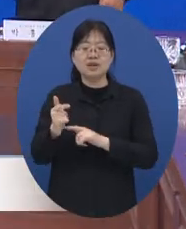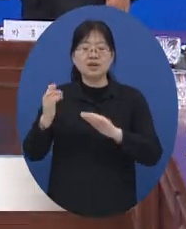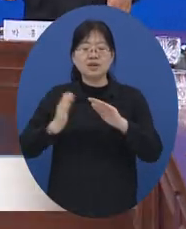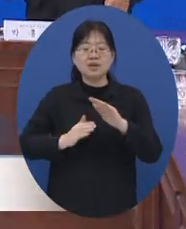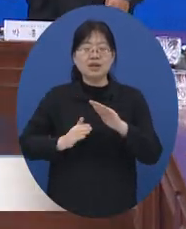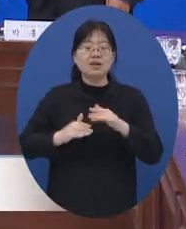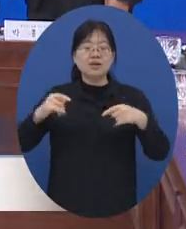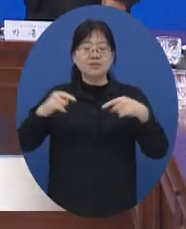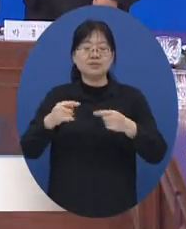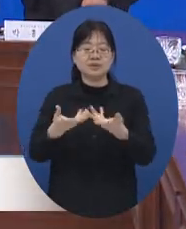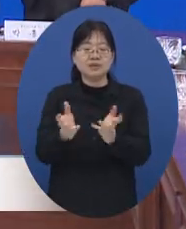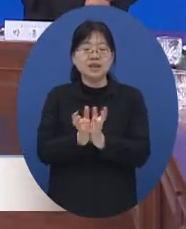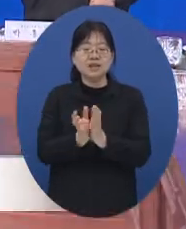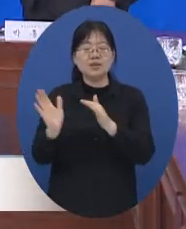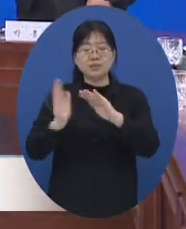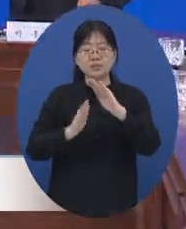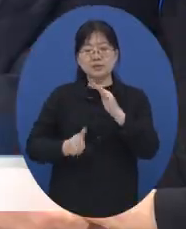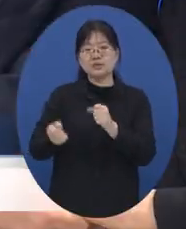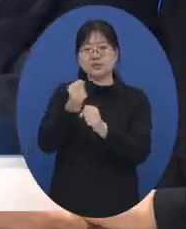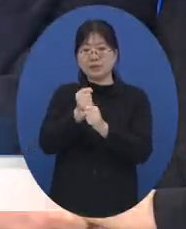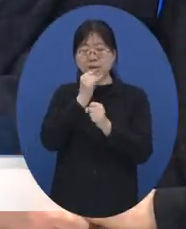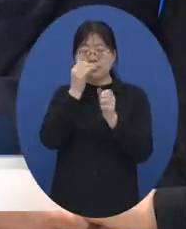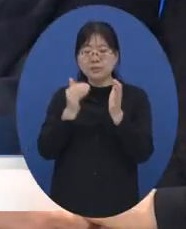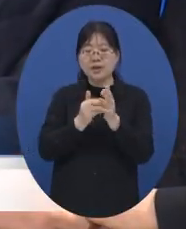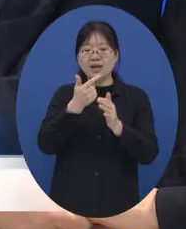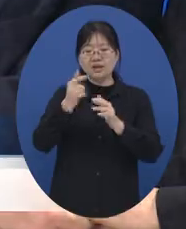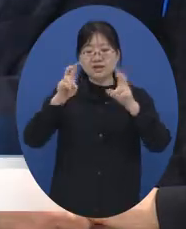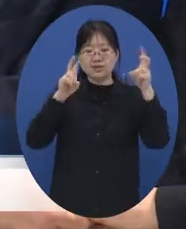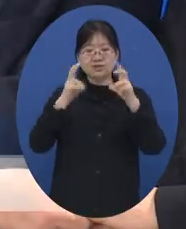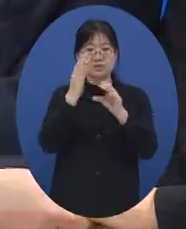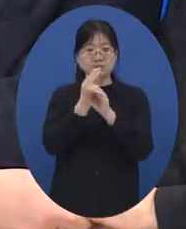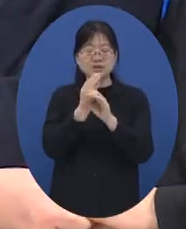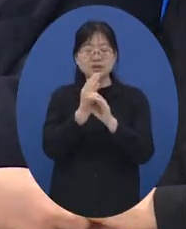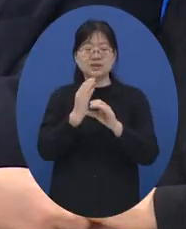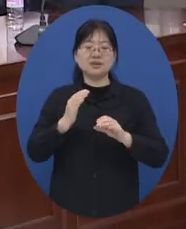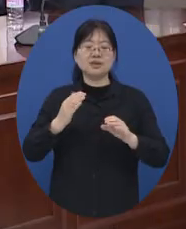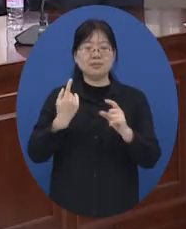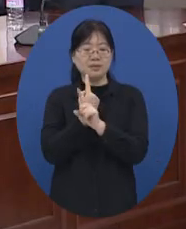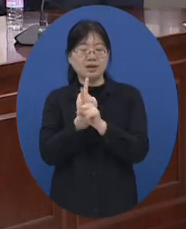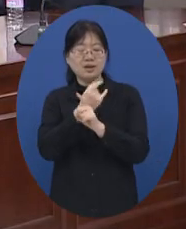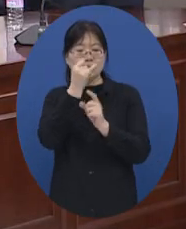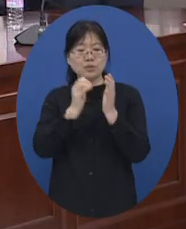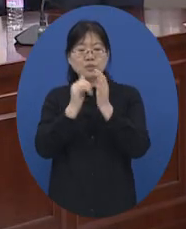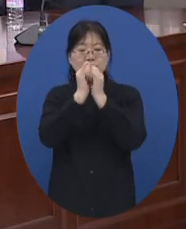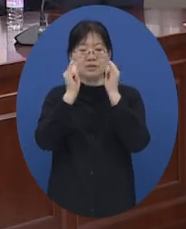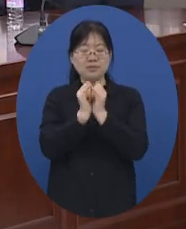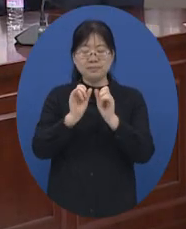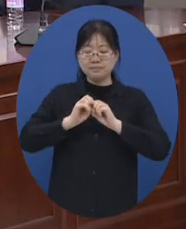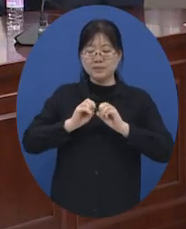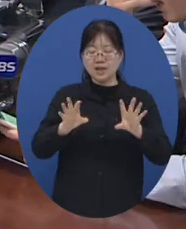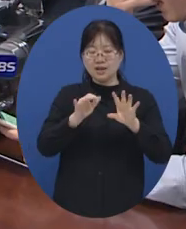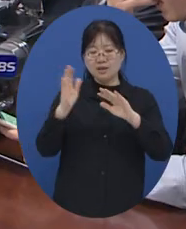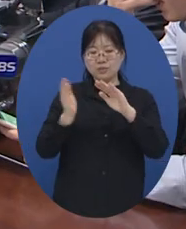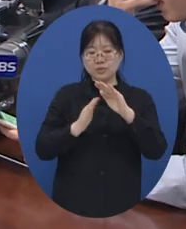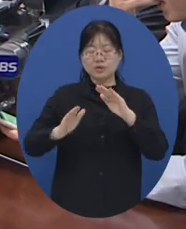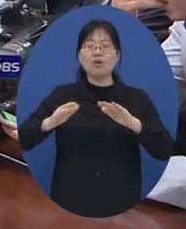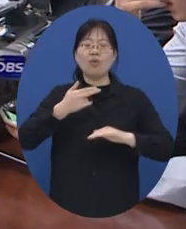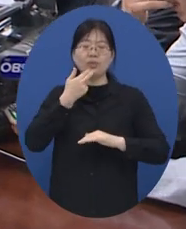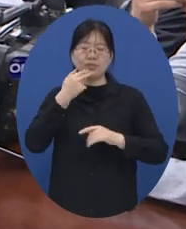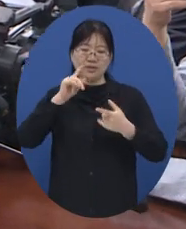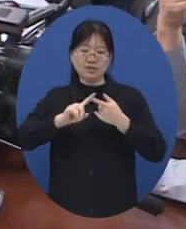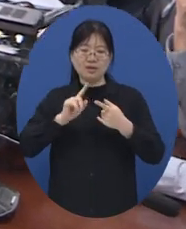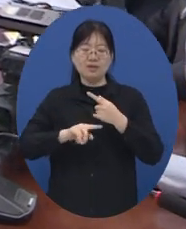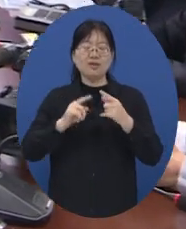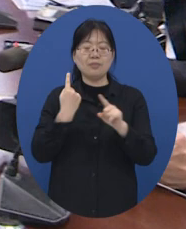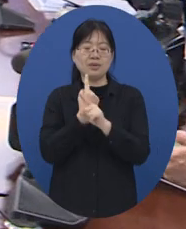수도권 공정경제협의체가 공식 출범했습니다. 대기업 중심의 경제 구조를 개편하고 사회 전반에 퍼져 있는 불공정 행위를